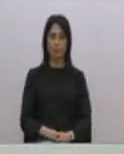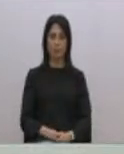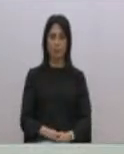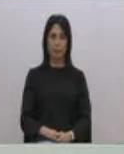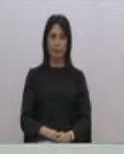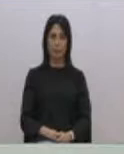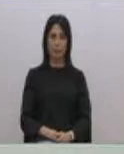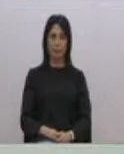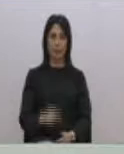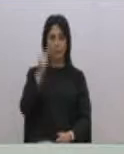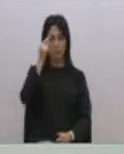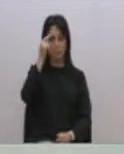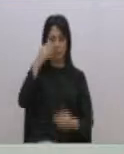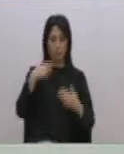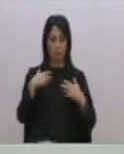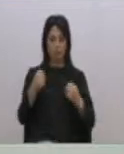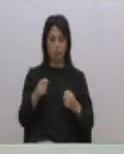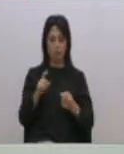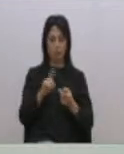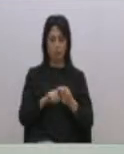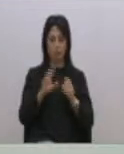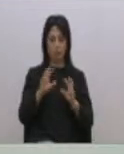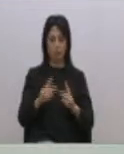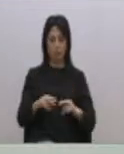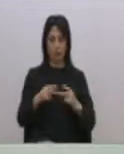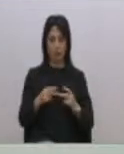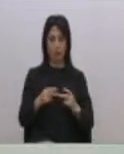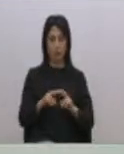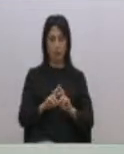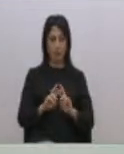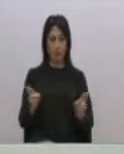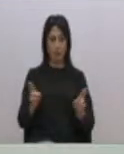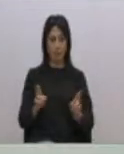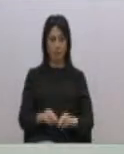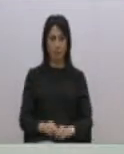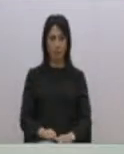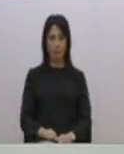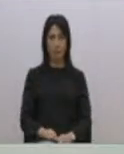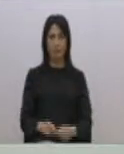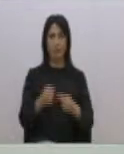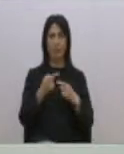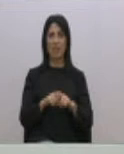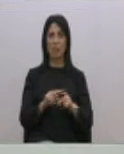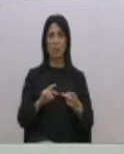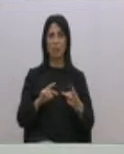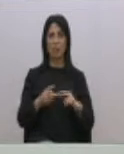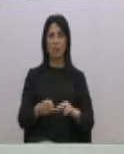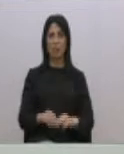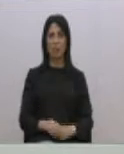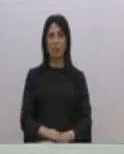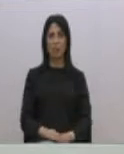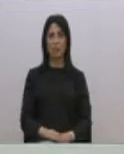კითხვები არ არის ფსიქიკური ჯანმრთელობის შესახებ განუცდილება. ანალოგიურად ტექნიკური ცვლილება არის.